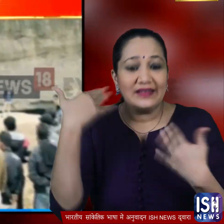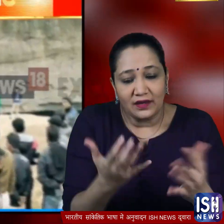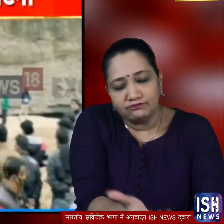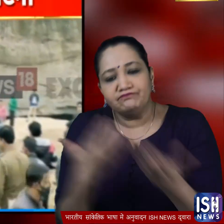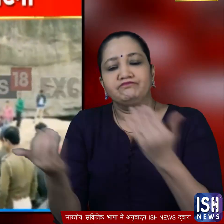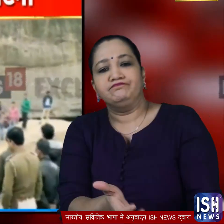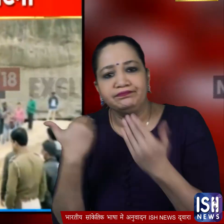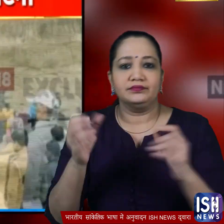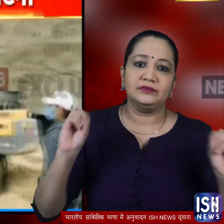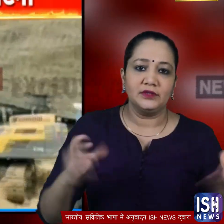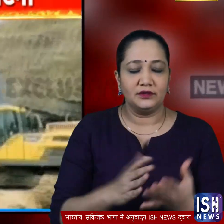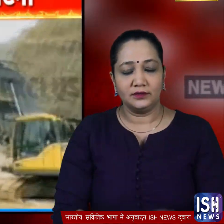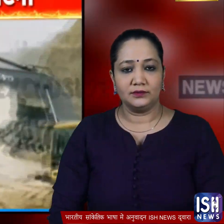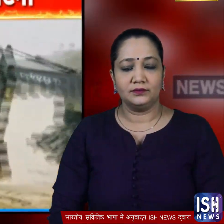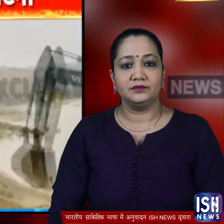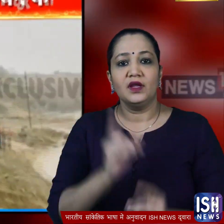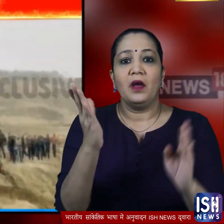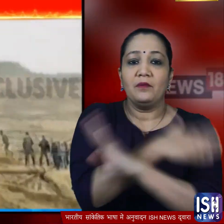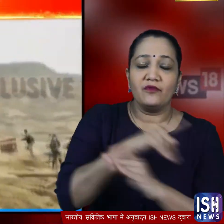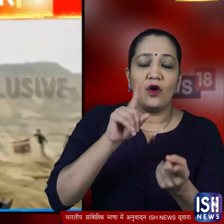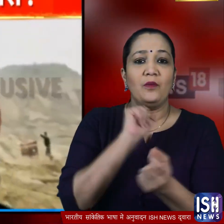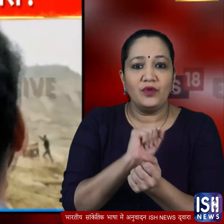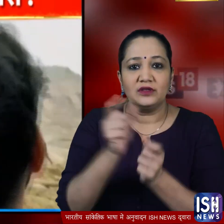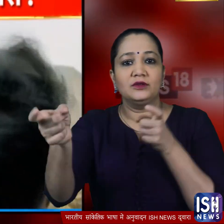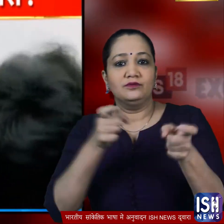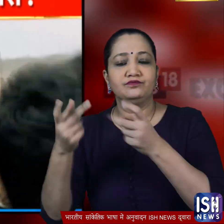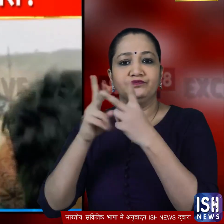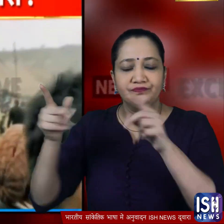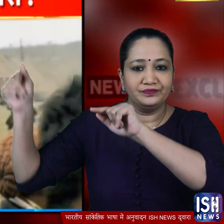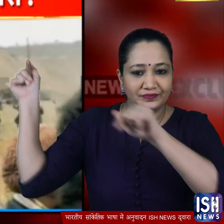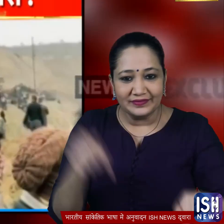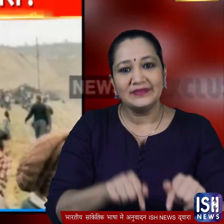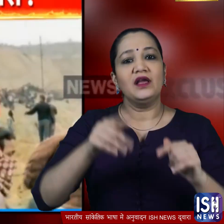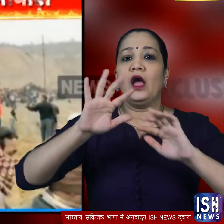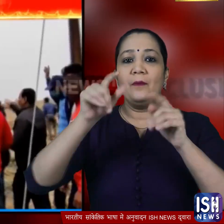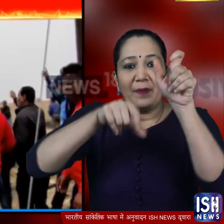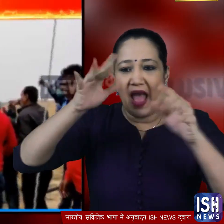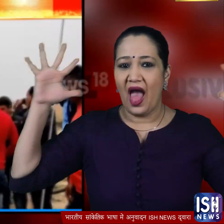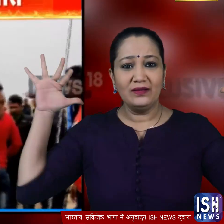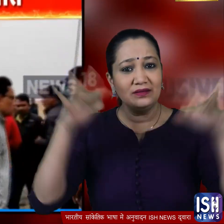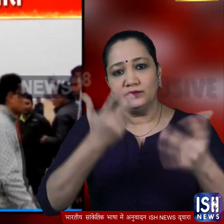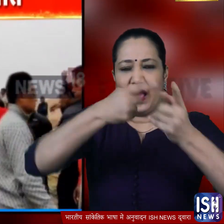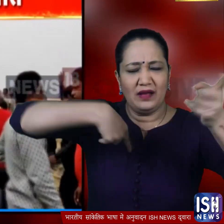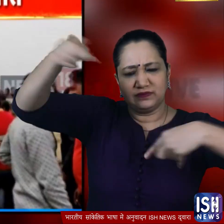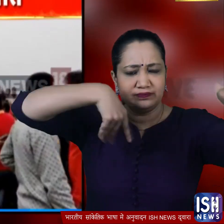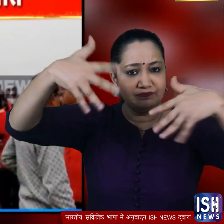उनके शवों को बाहर निकालने का काम शुरू किया गया। लेकिन उससे पहले पुलिस और प्रशासन की टीम को वहां जुटी भीड़ को दूर करना